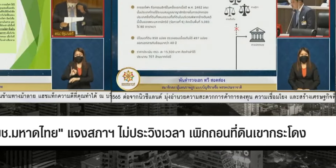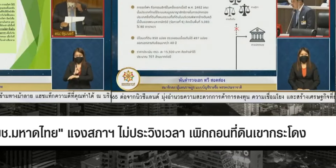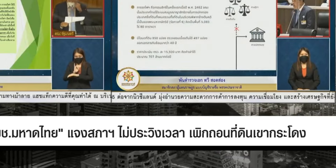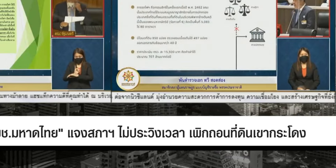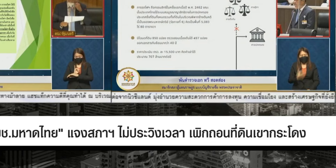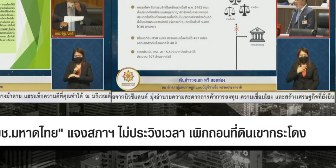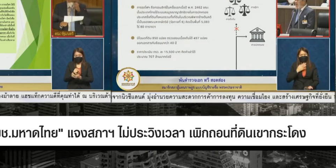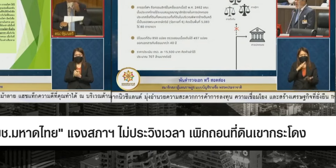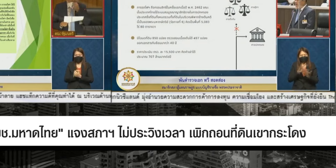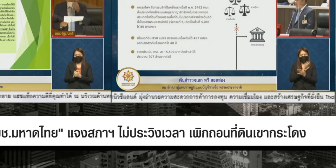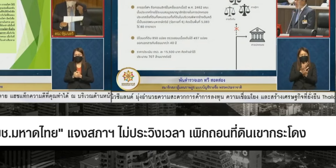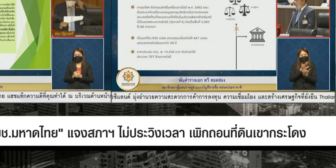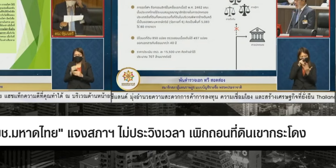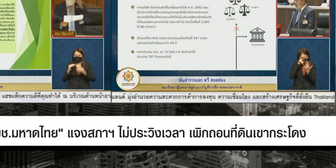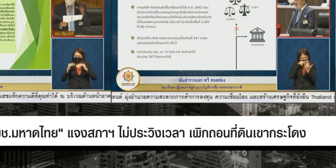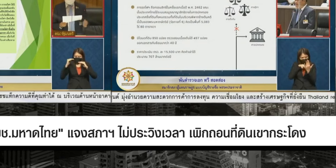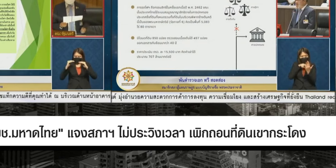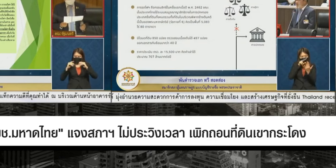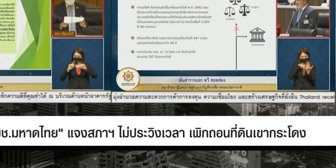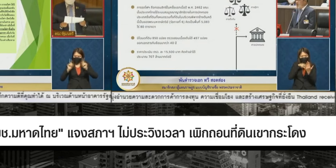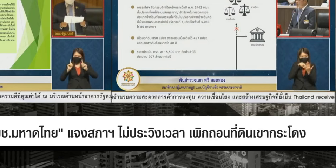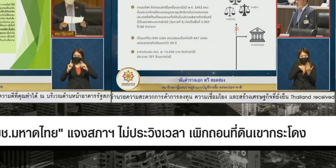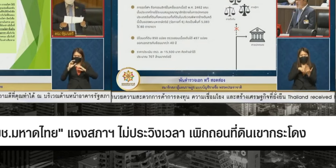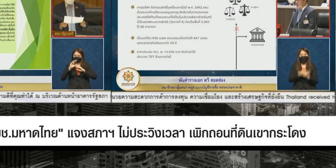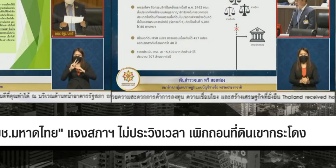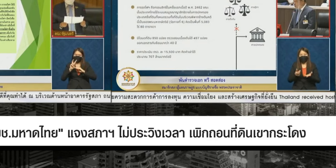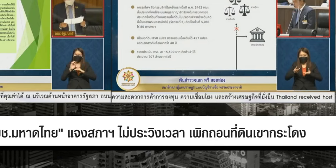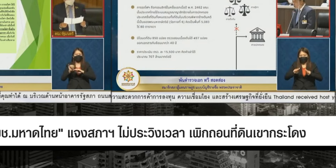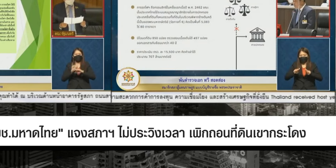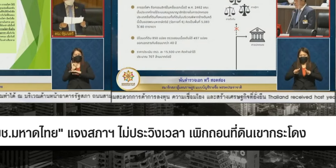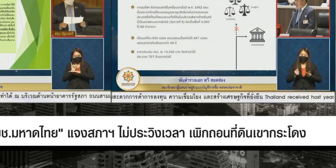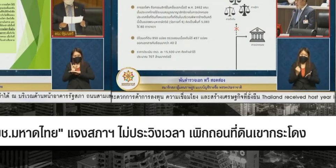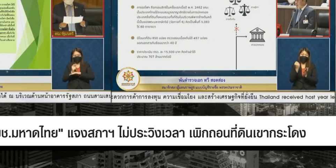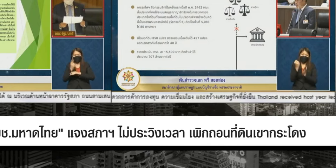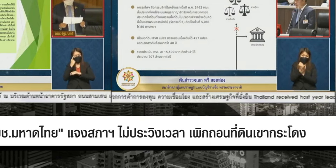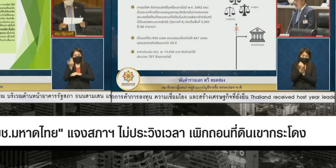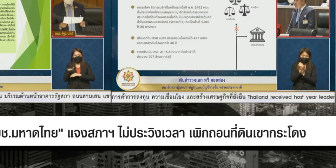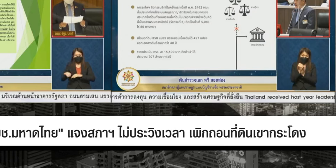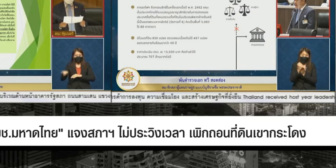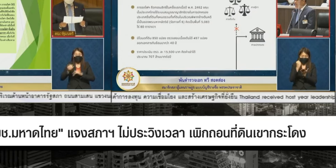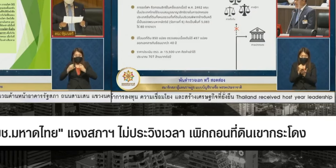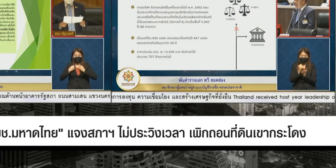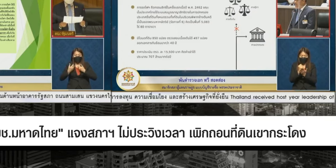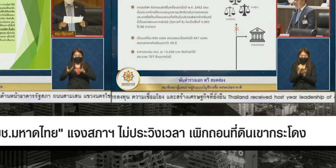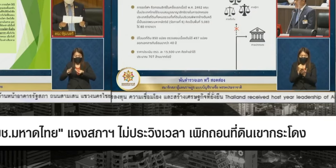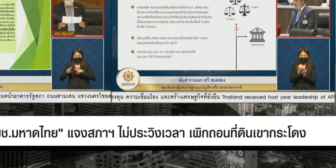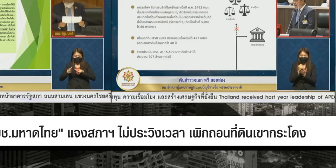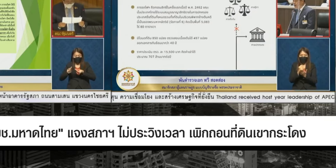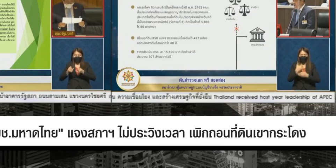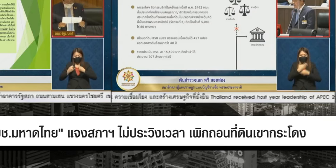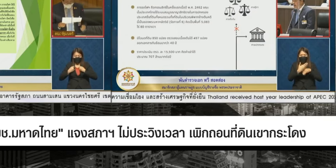นั้นตัวเลขที่ต่างกันอยู่200กว่าไร่นี้ครับยังเป็นปัญหาที่จะต้องได้รับความร่วมมือจากเจ้าของที่ดินเพ